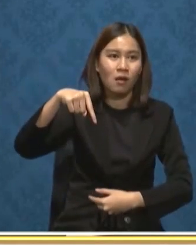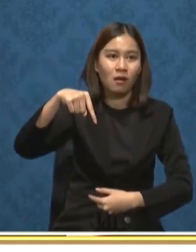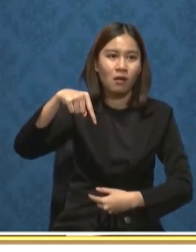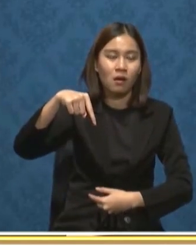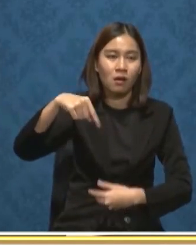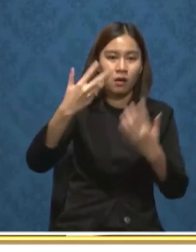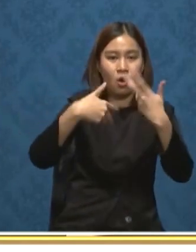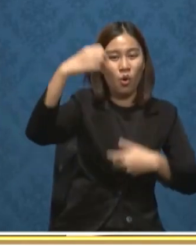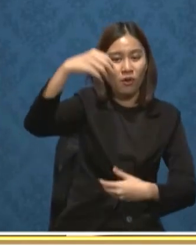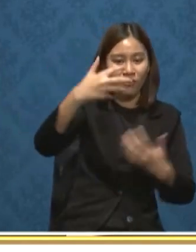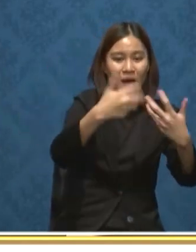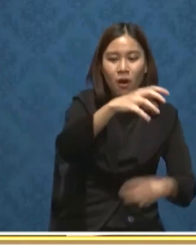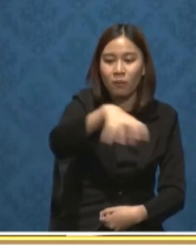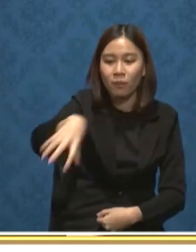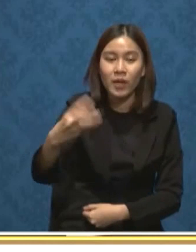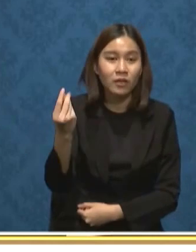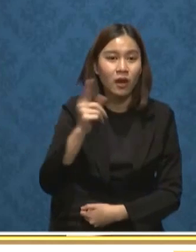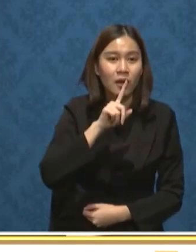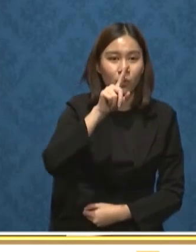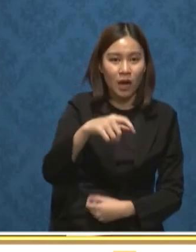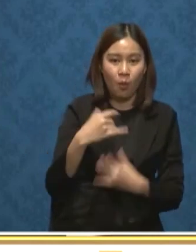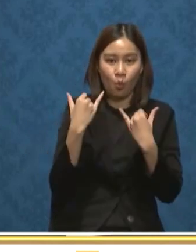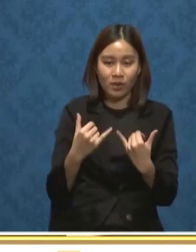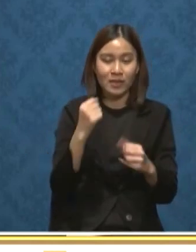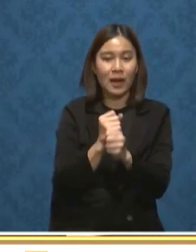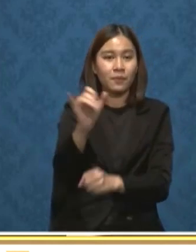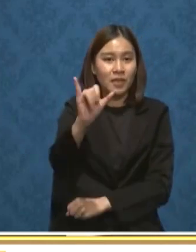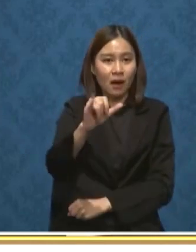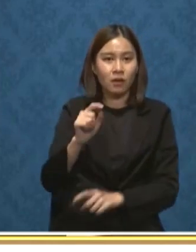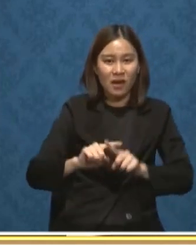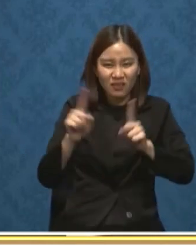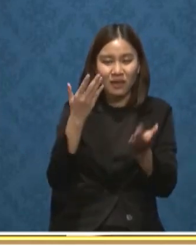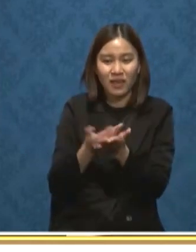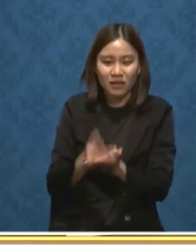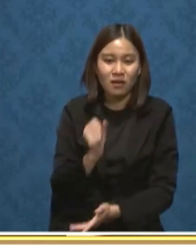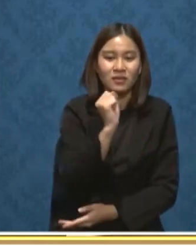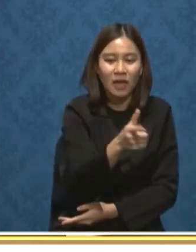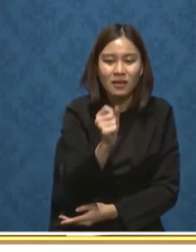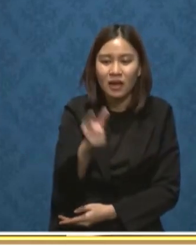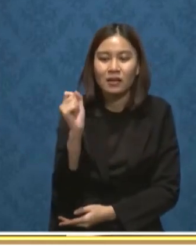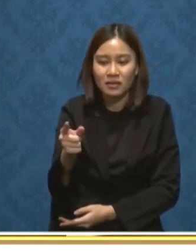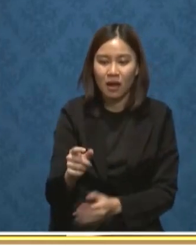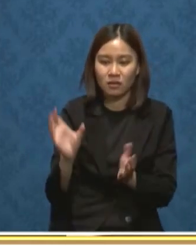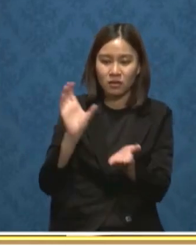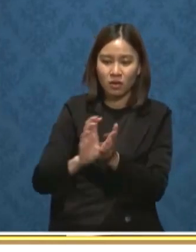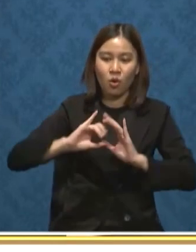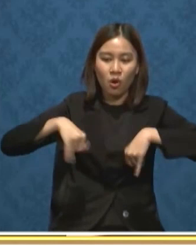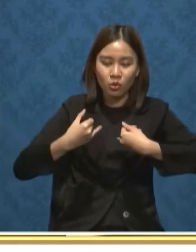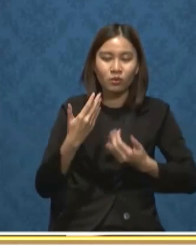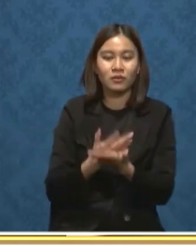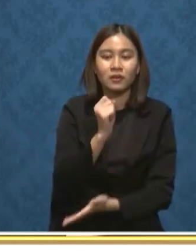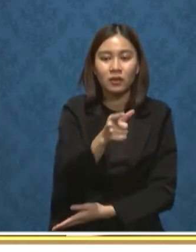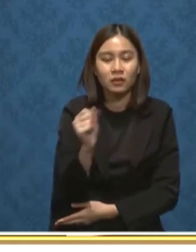และมีโรงไฟ้ากี่โรงครผมถามหนอยครั ที่วนนี้ไมได้เดินเครื่องครับแต่ต้องเอาเงินไปจายค่าพ้อมจายใหกัในทุนเสือนอนกนแบนั้น